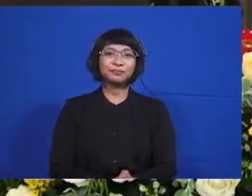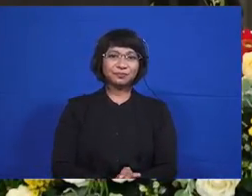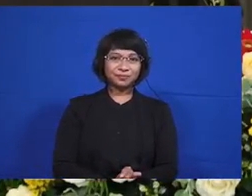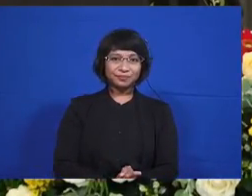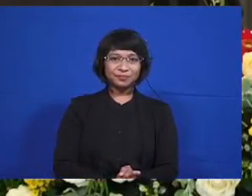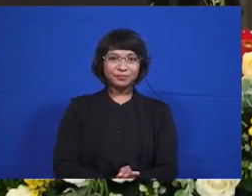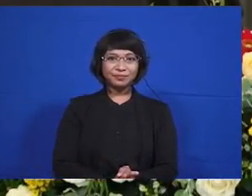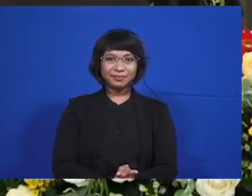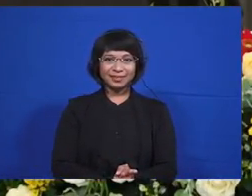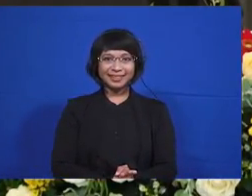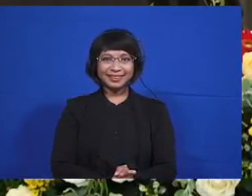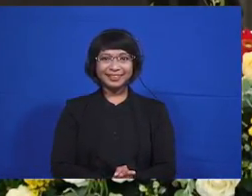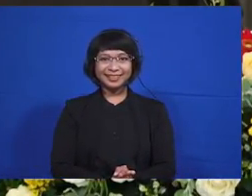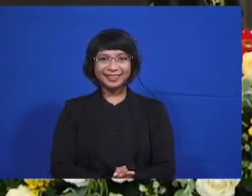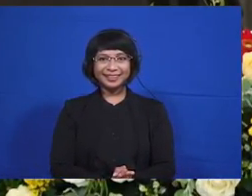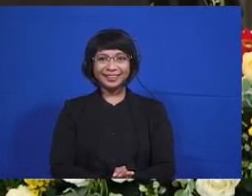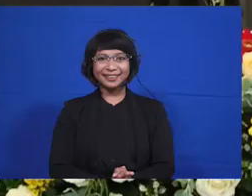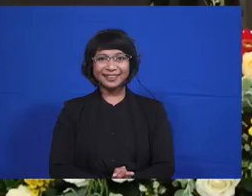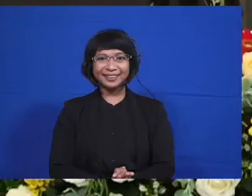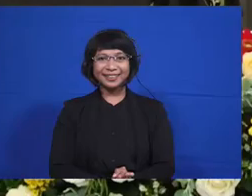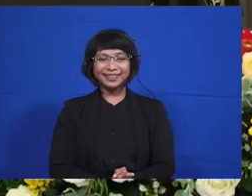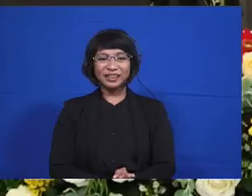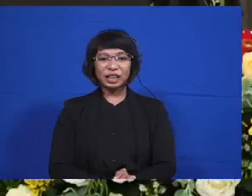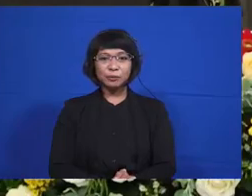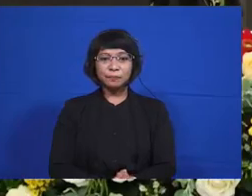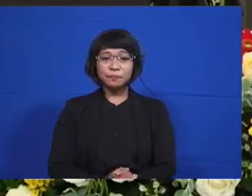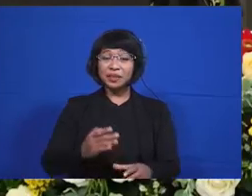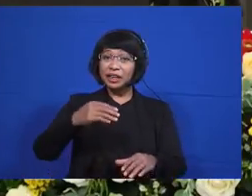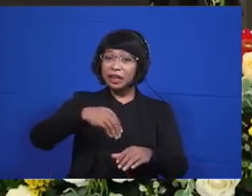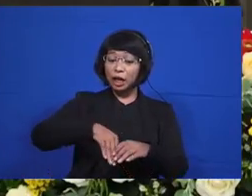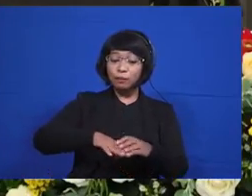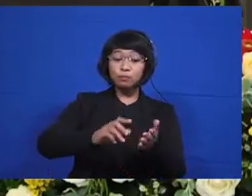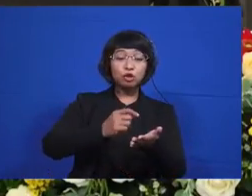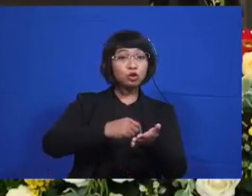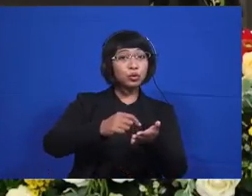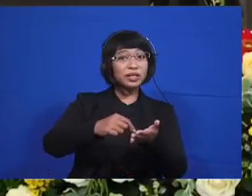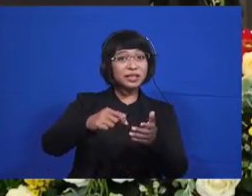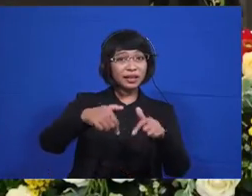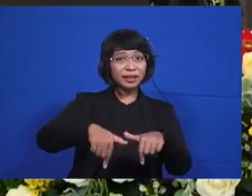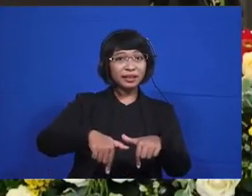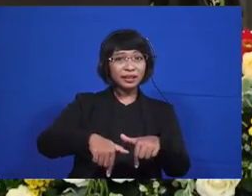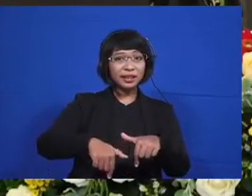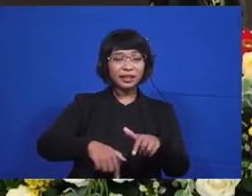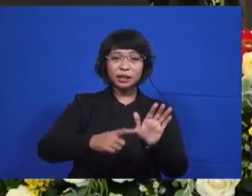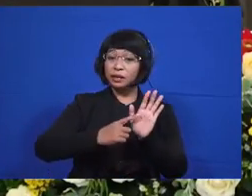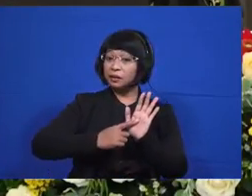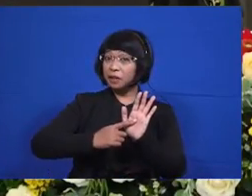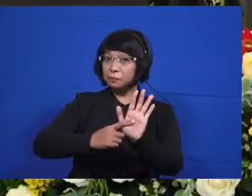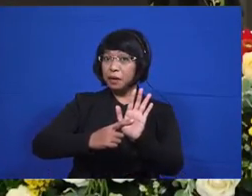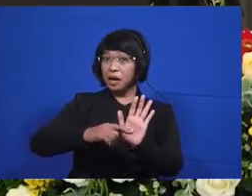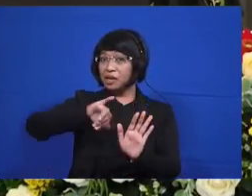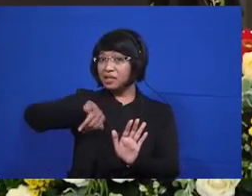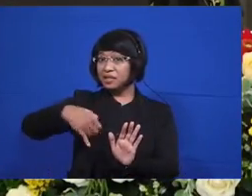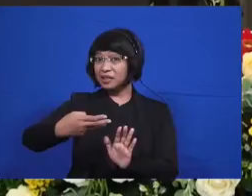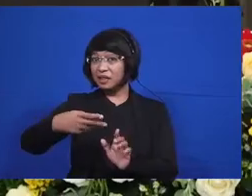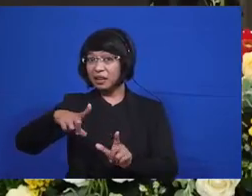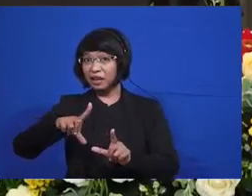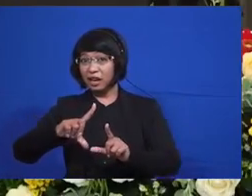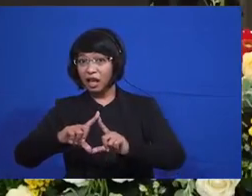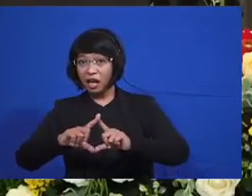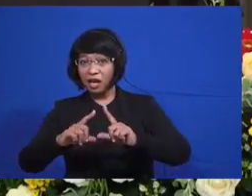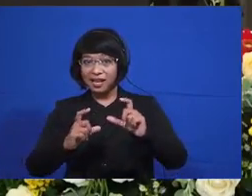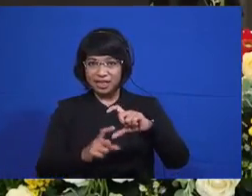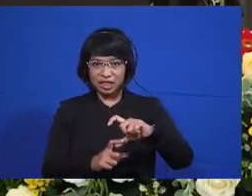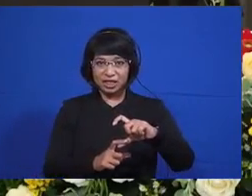Saya katakan dalam, saya tangkap bahwa dalam tulisan itu, dalam refleksinya sangat jelas tajam mereka mengapa mereka memilih moto